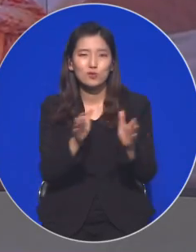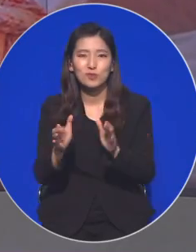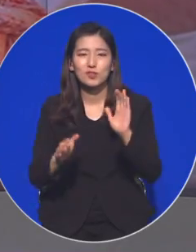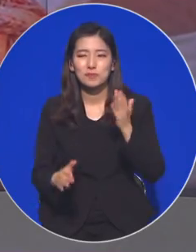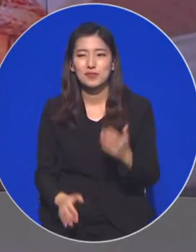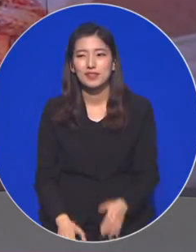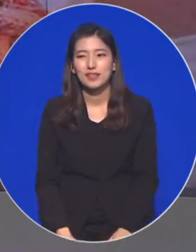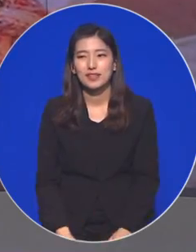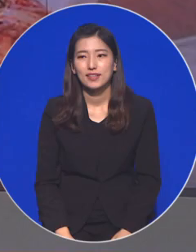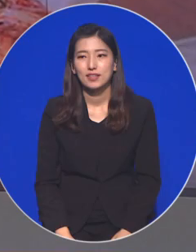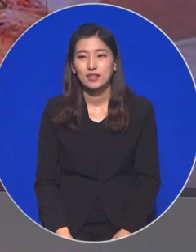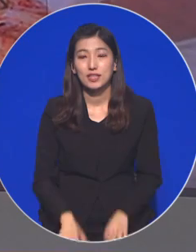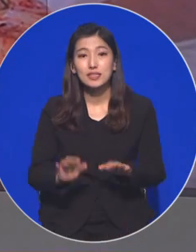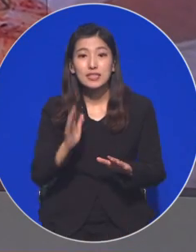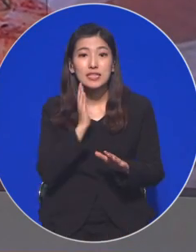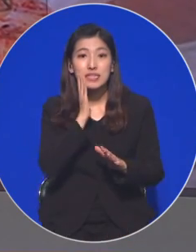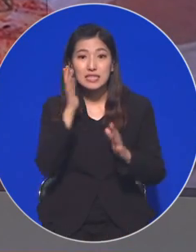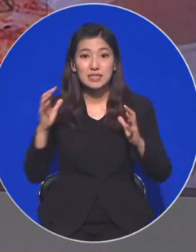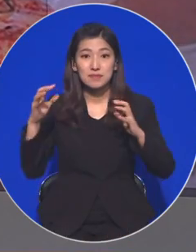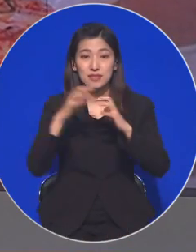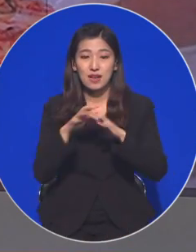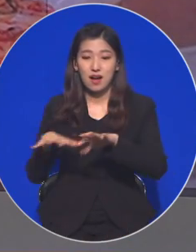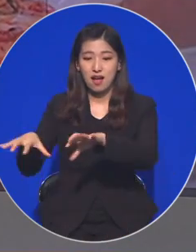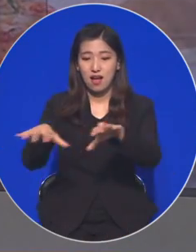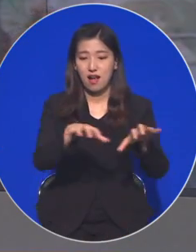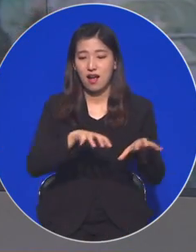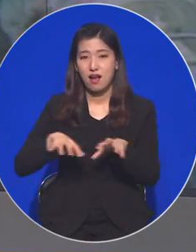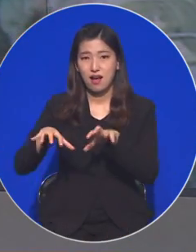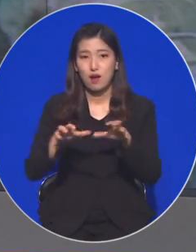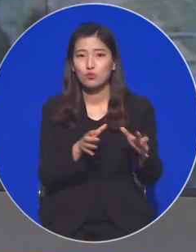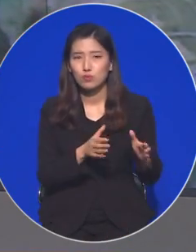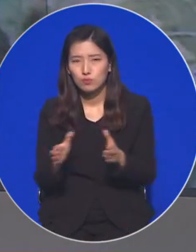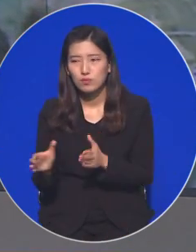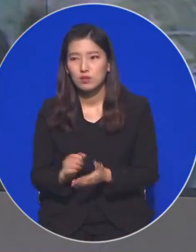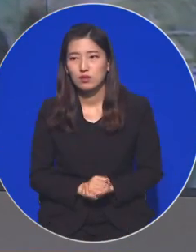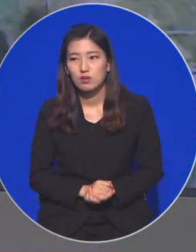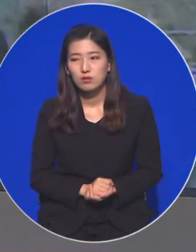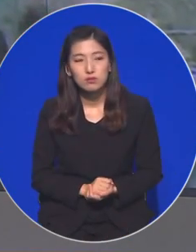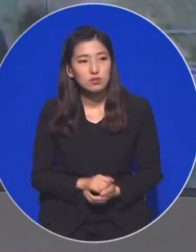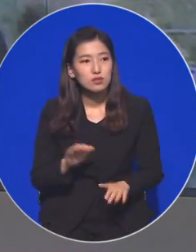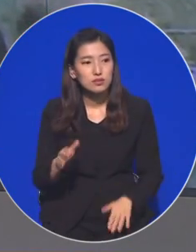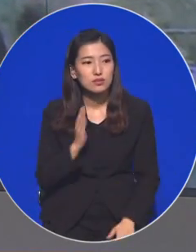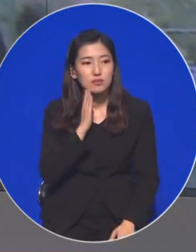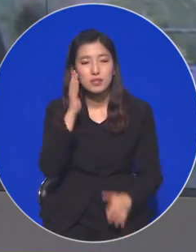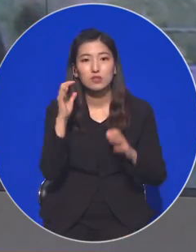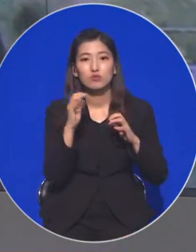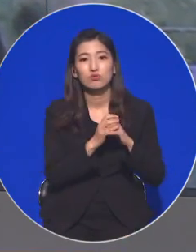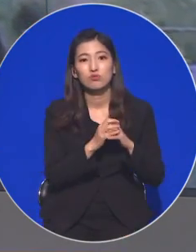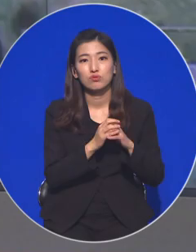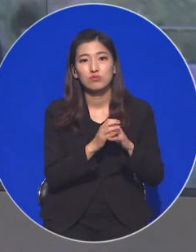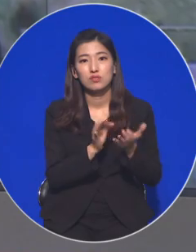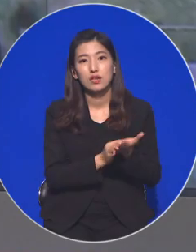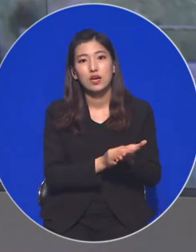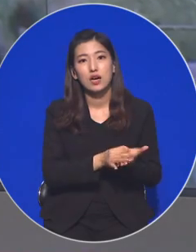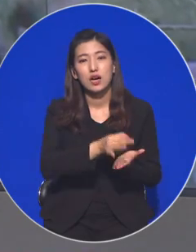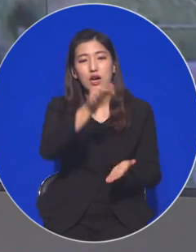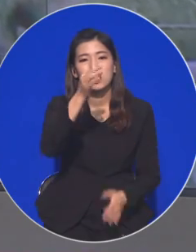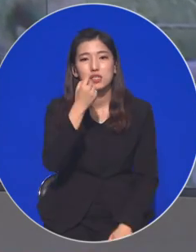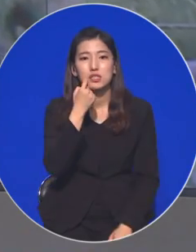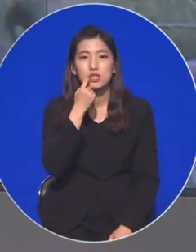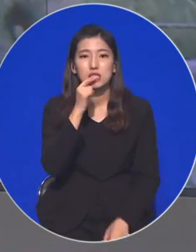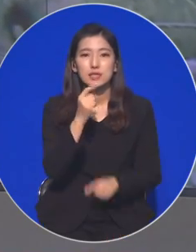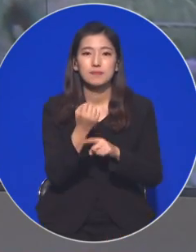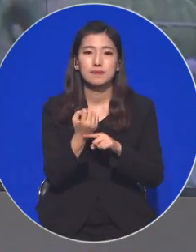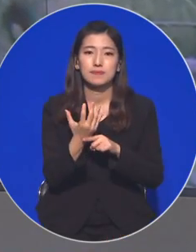이제 슬슬 김장 준비하는 분들 많으시죠? 그런데 김장철 앞두고 배추값이 크게 올라서 금추라는 말까지